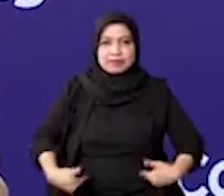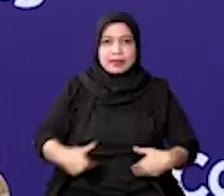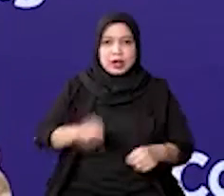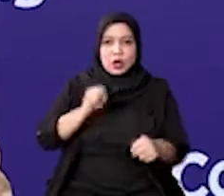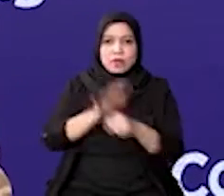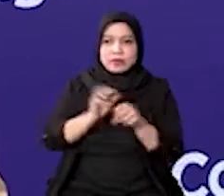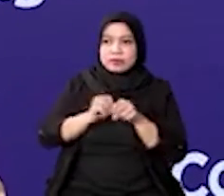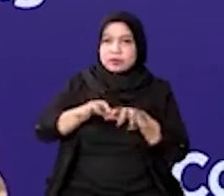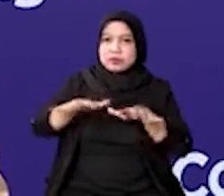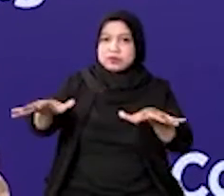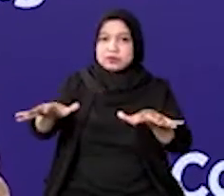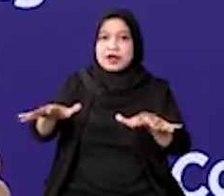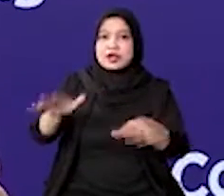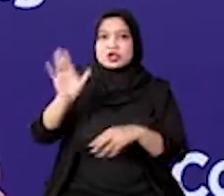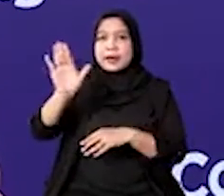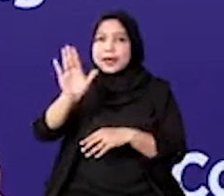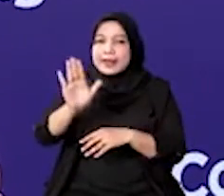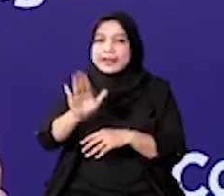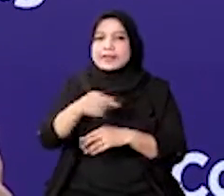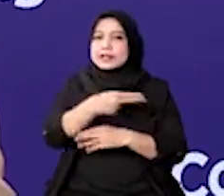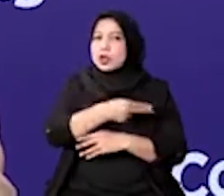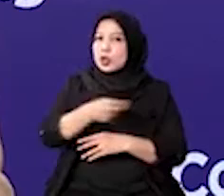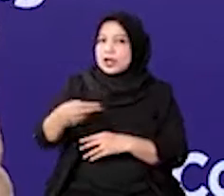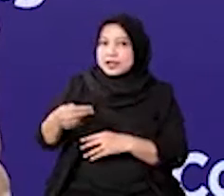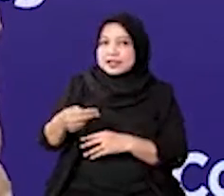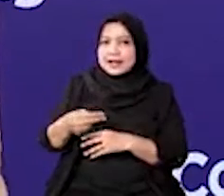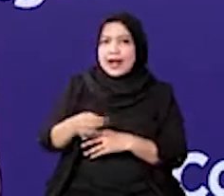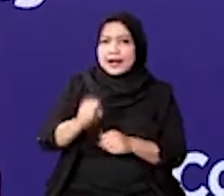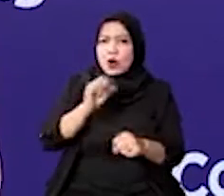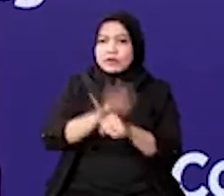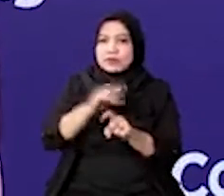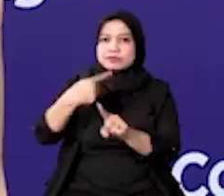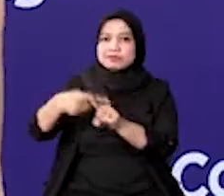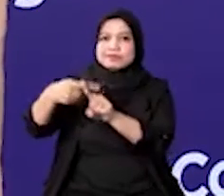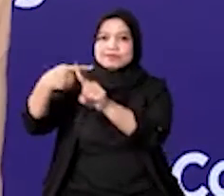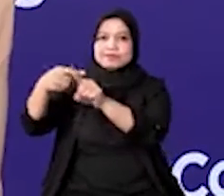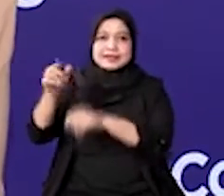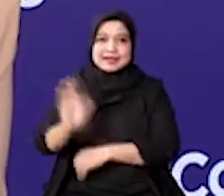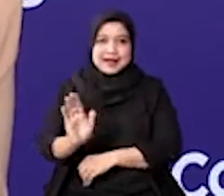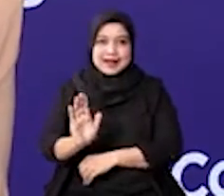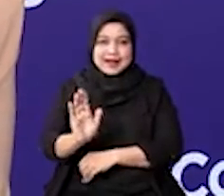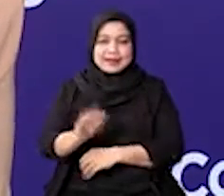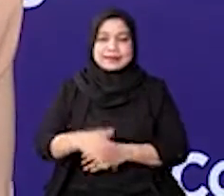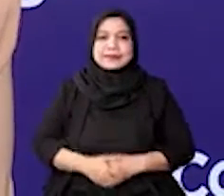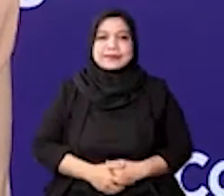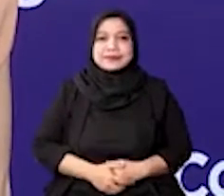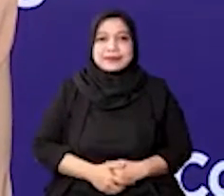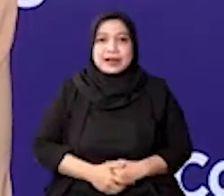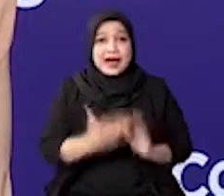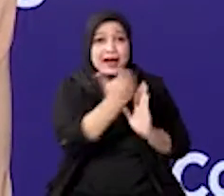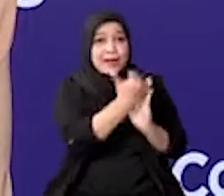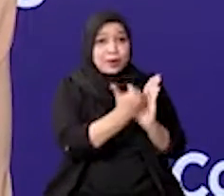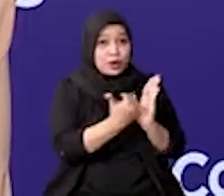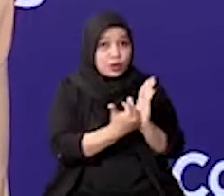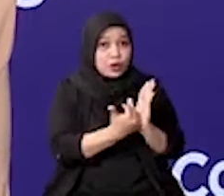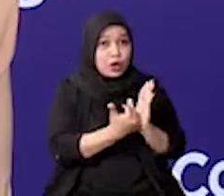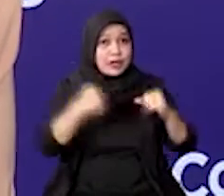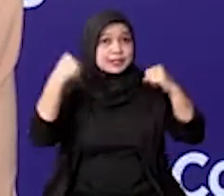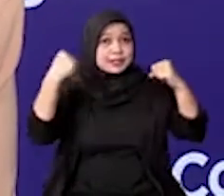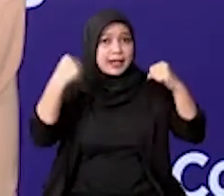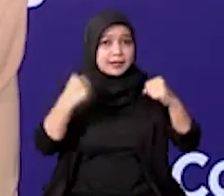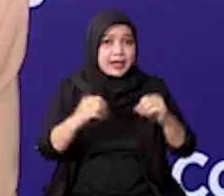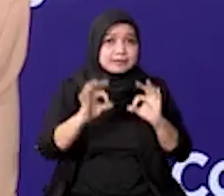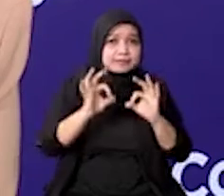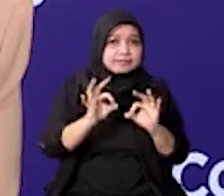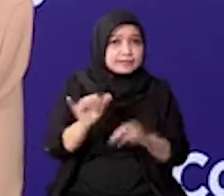kasus covid-19 di Indonesia nah lalu ee kemudian Bagaimana sebenarnya protokol kesehatan covid-19 yang ideal dan